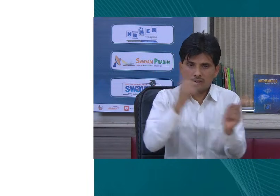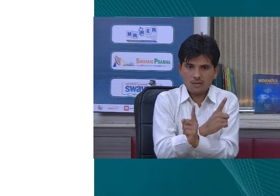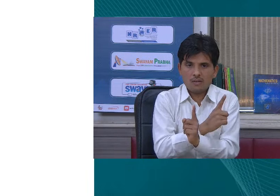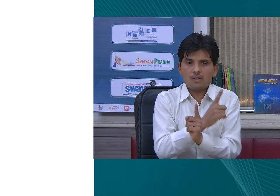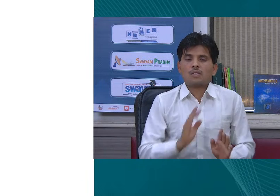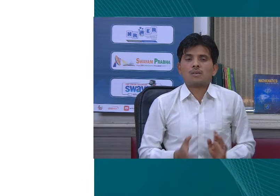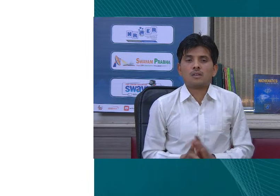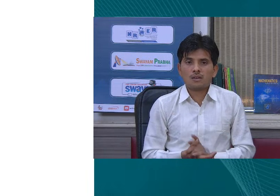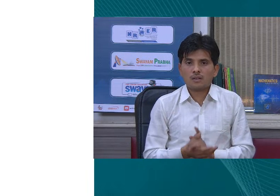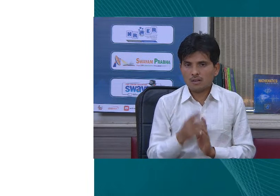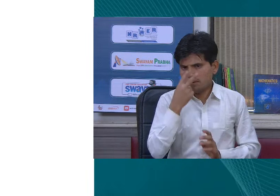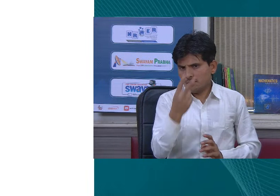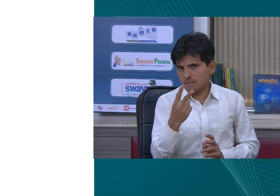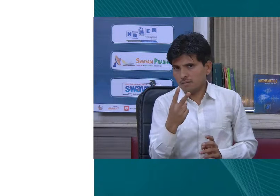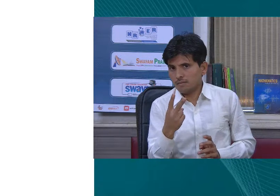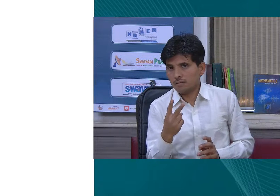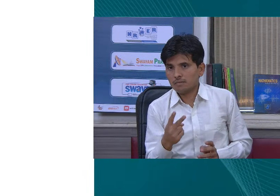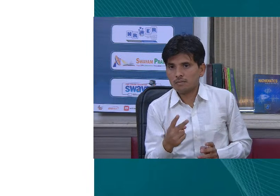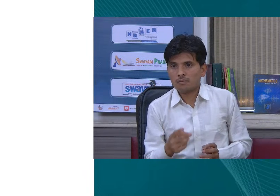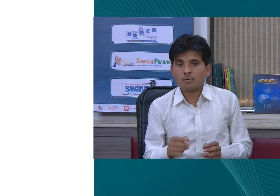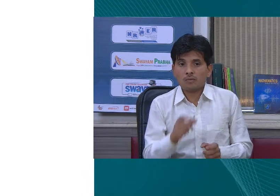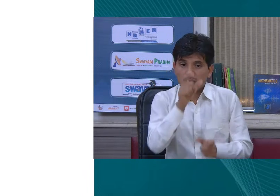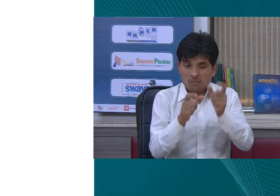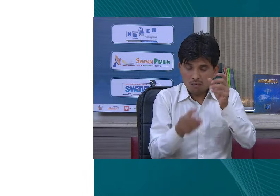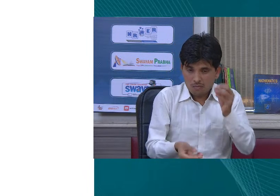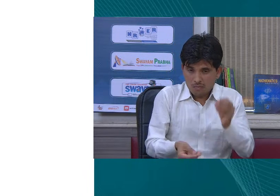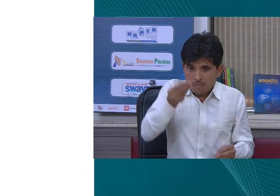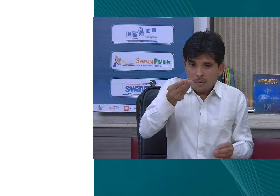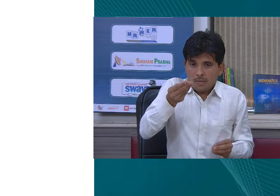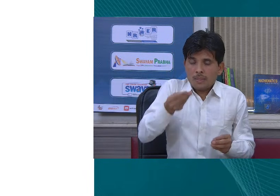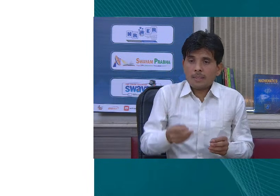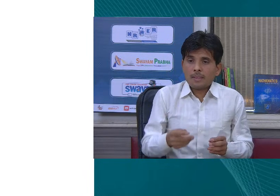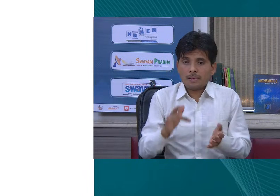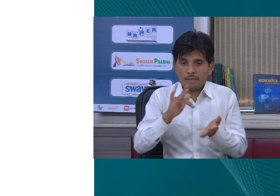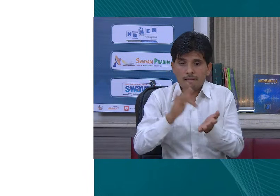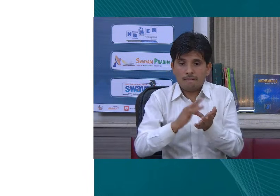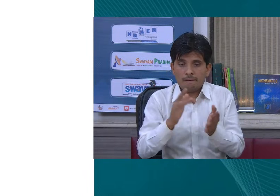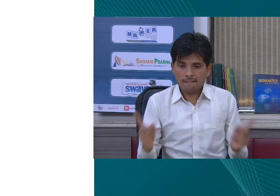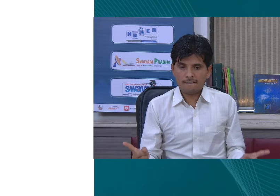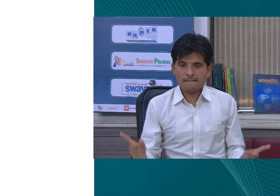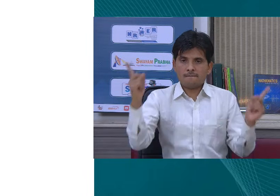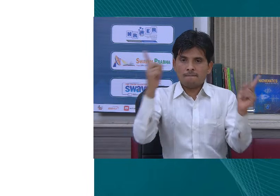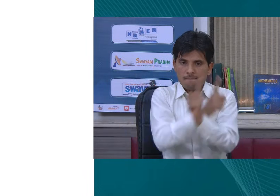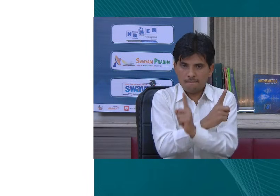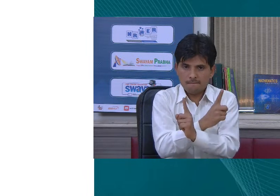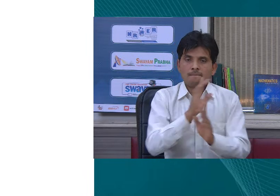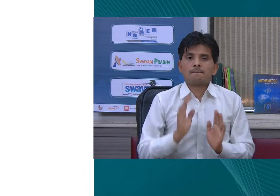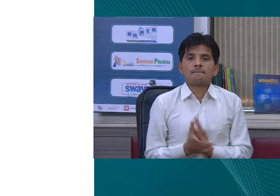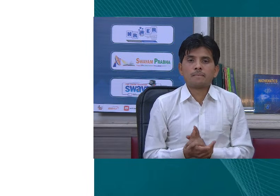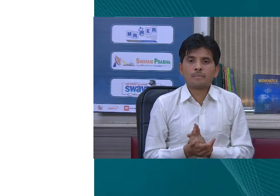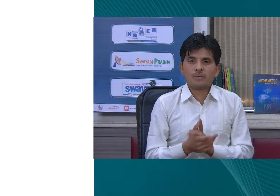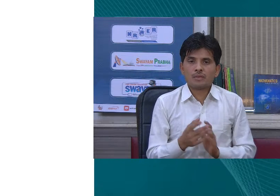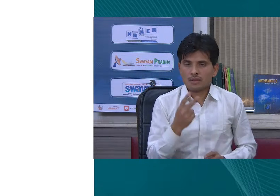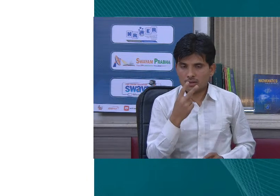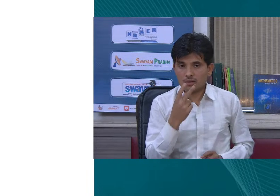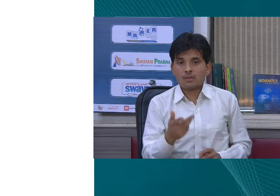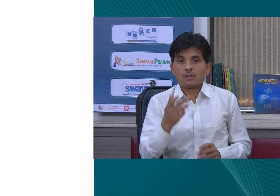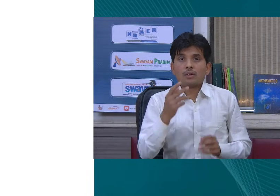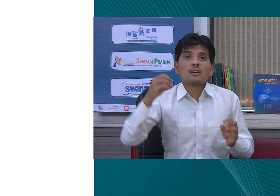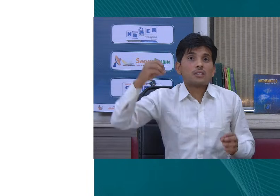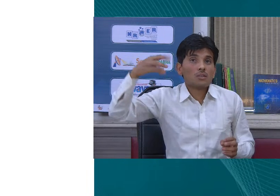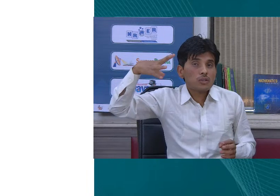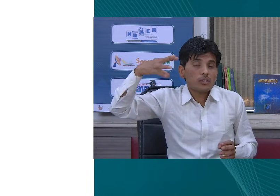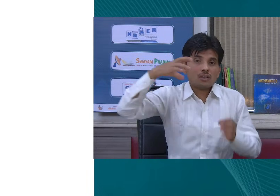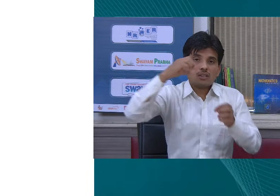करते हैं. कभी हम देखते हैं कि बहुत सारे मेटेरॉइड्स वो एक जगह से दूसरी जगह मूव करते हैं बिकॉज ऑफ द